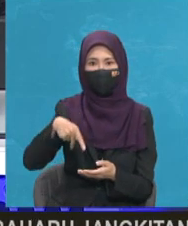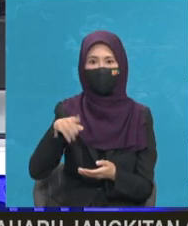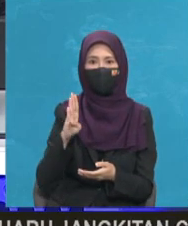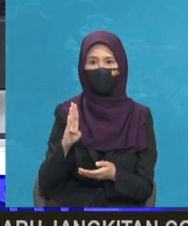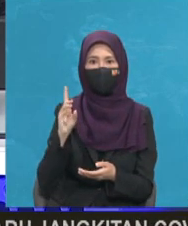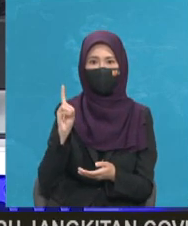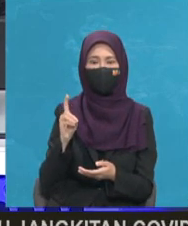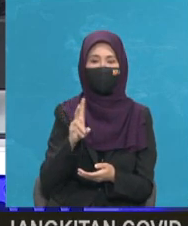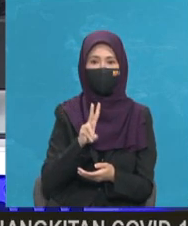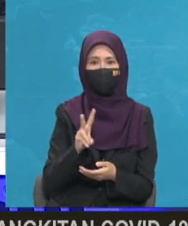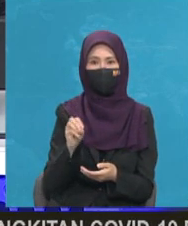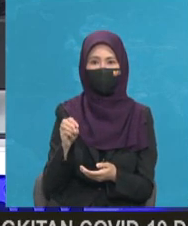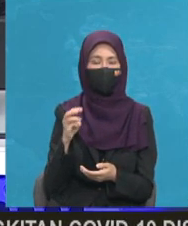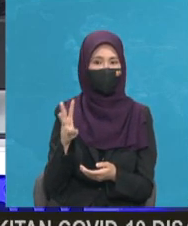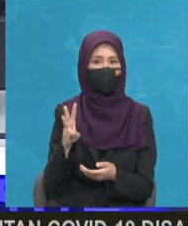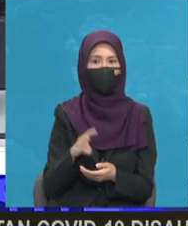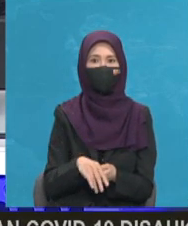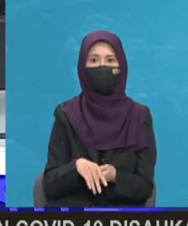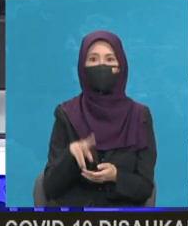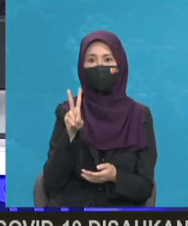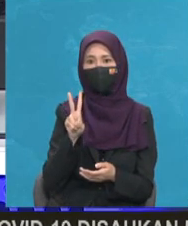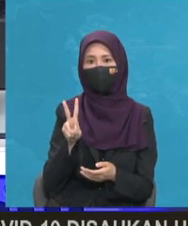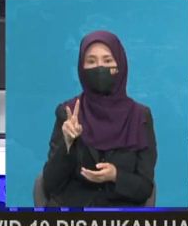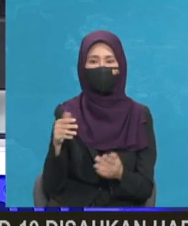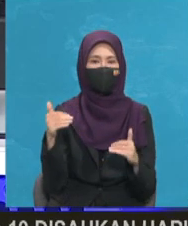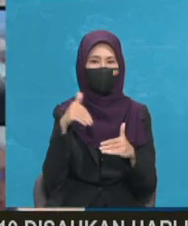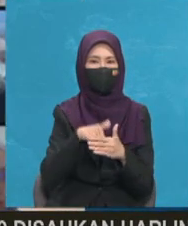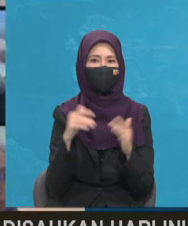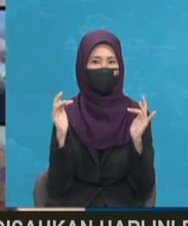2016 edisi kedua secara Maia